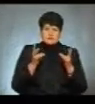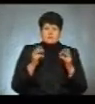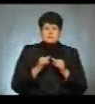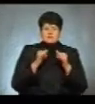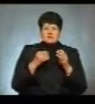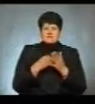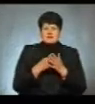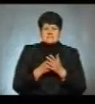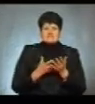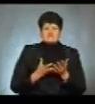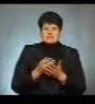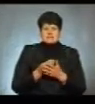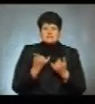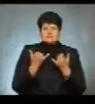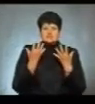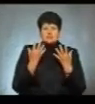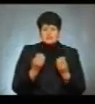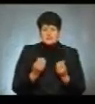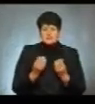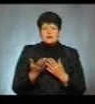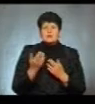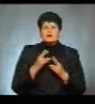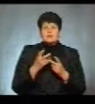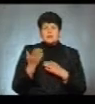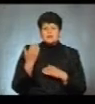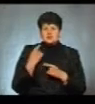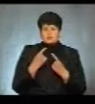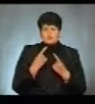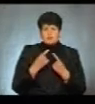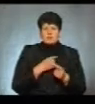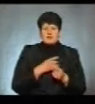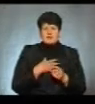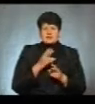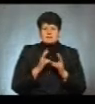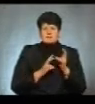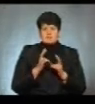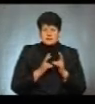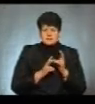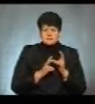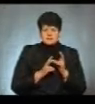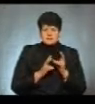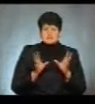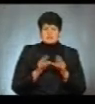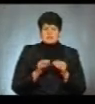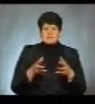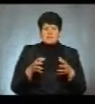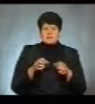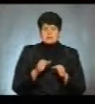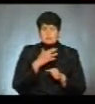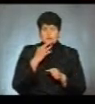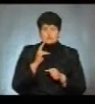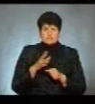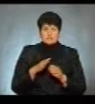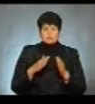внесків, але на даний момент, як ми раніше говорили, що в приватних підприємств і співвласники багатоквартирних